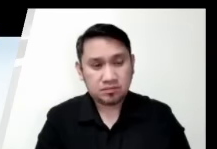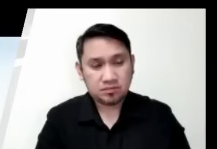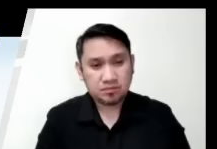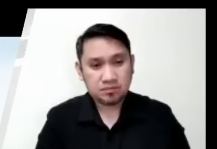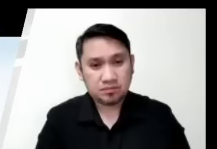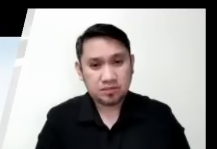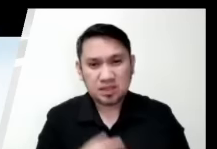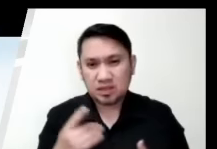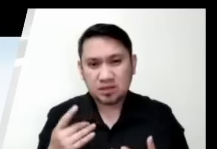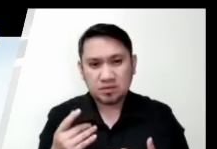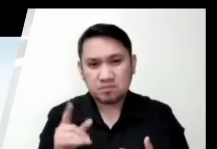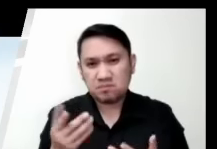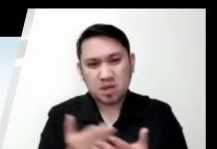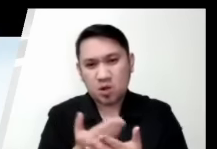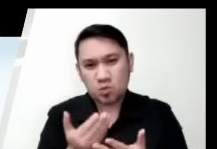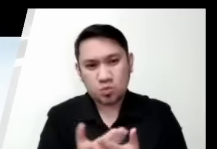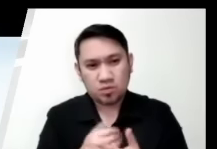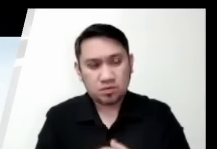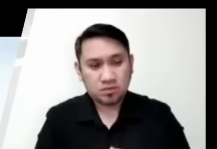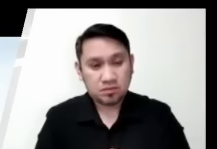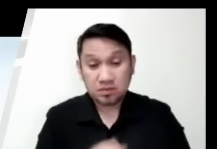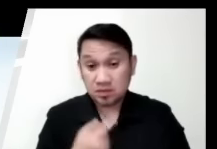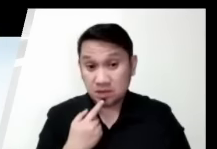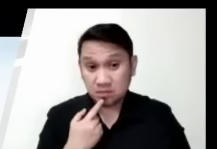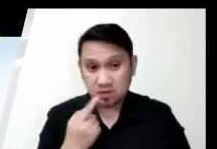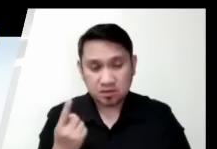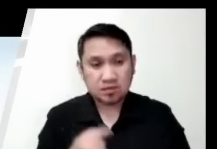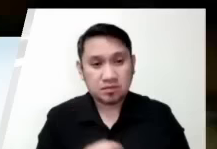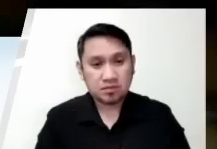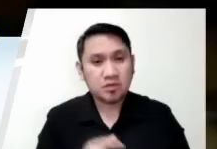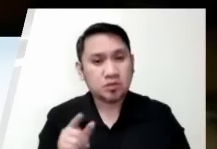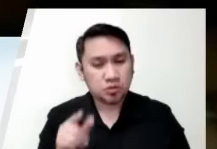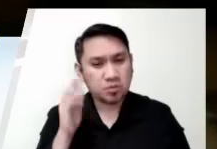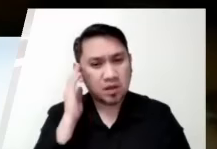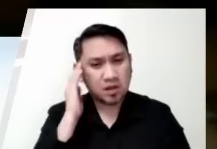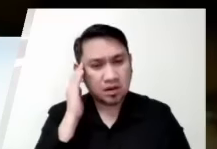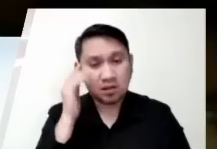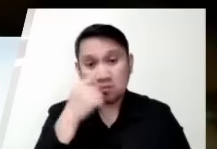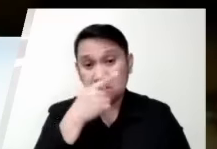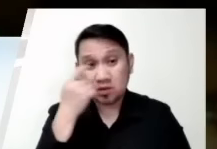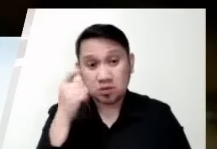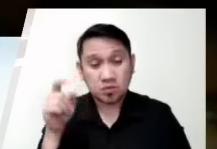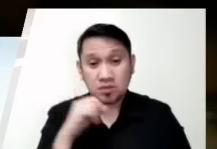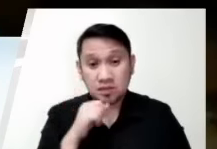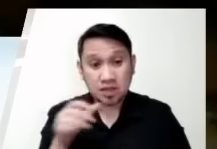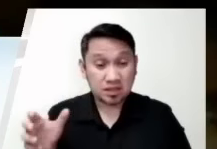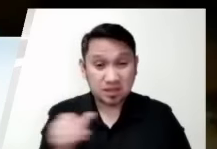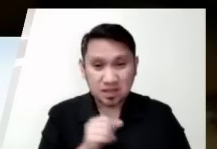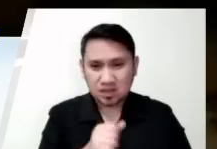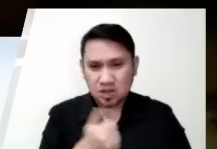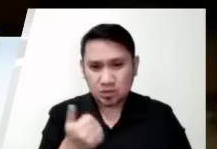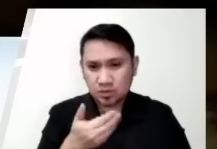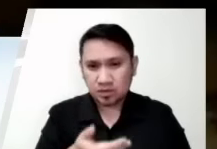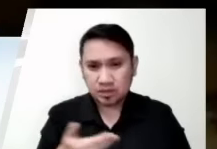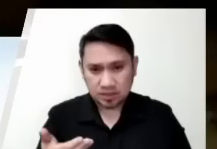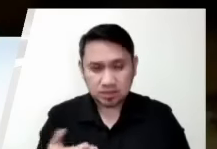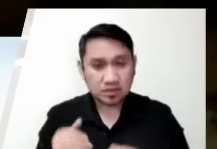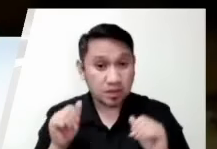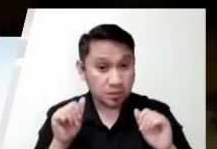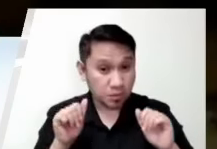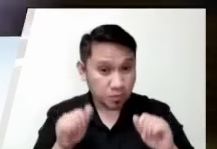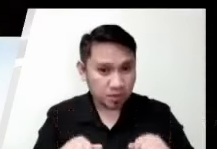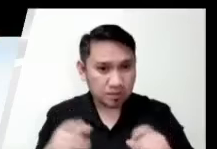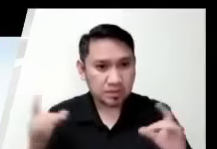lang saakin ayon sa biktima marunong ang suspect dahil hindi niya tinangay ang iba pang gadgets na maaaring magpahamak sa